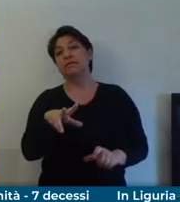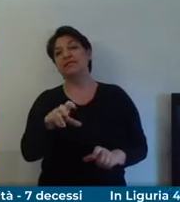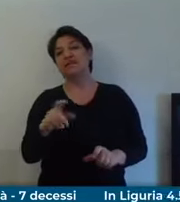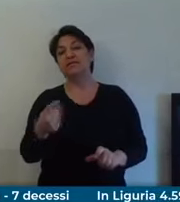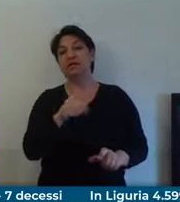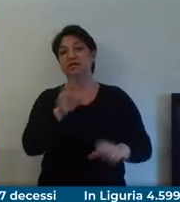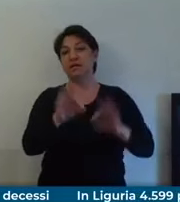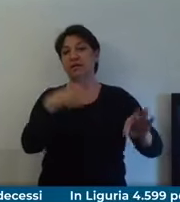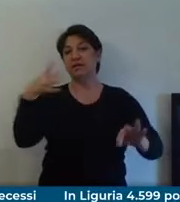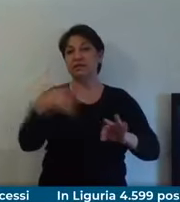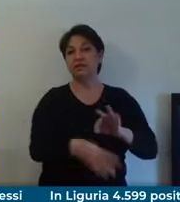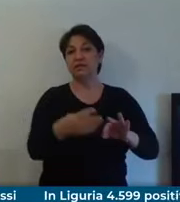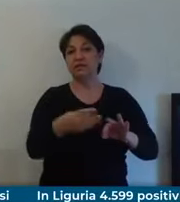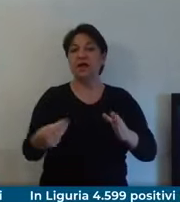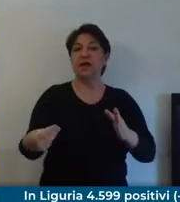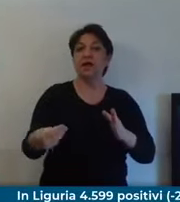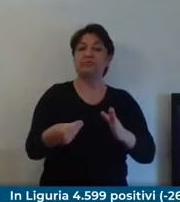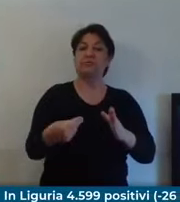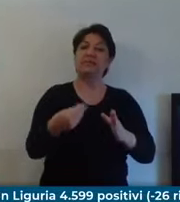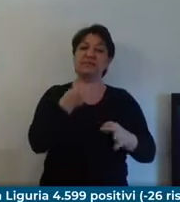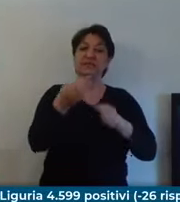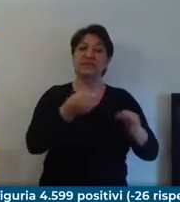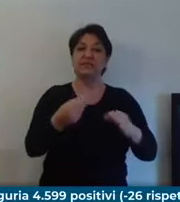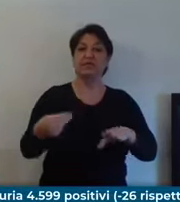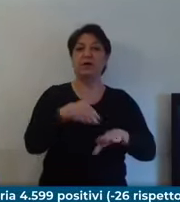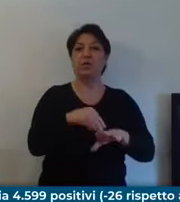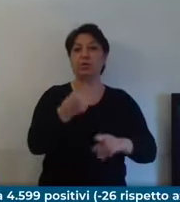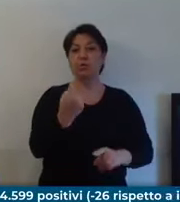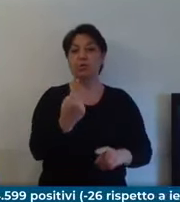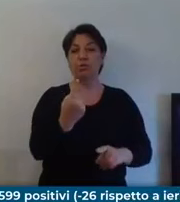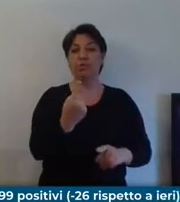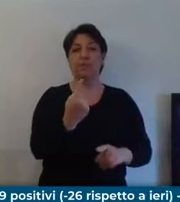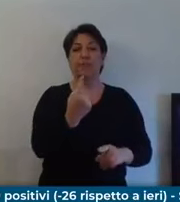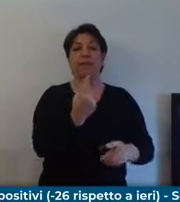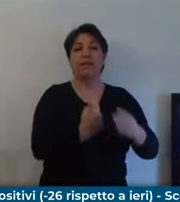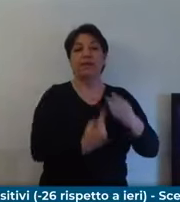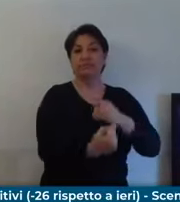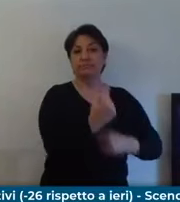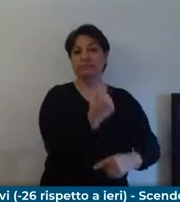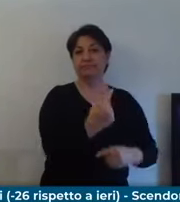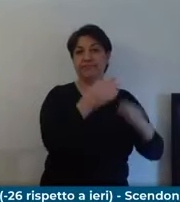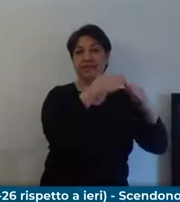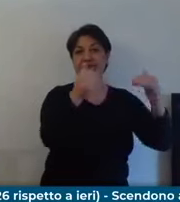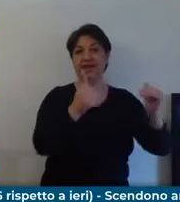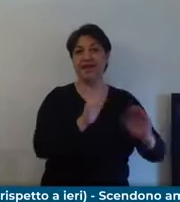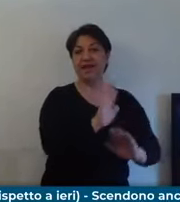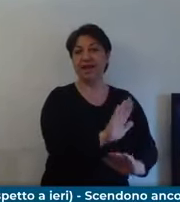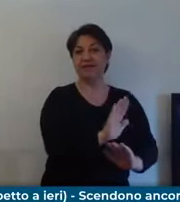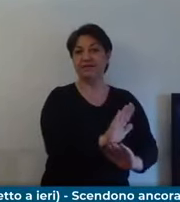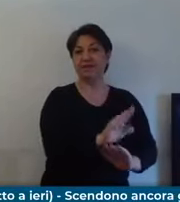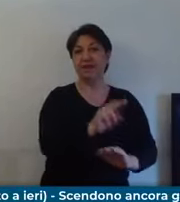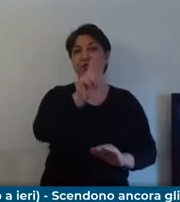isolamento domiciliare sono 2.187,